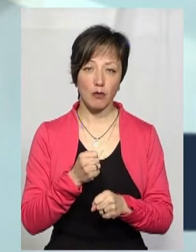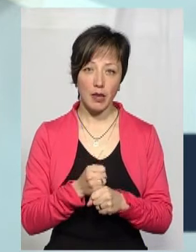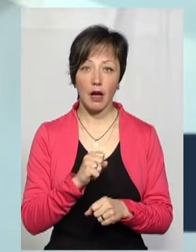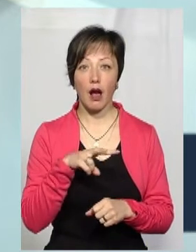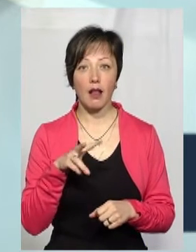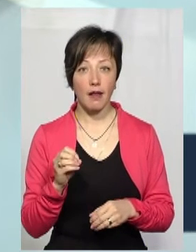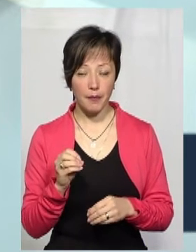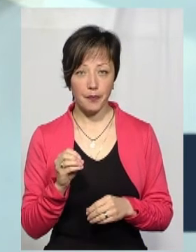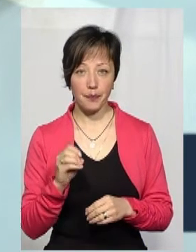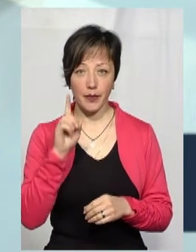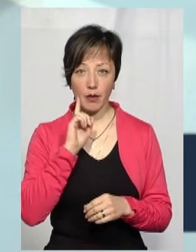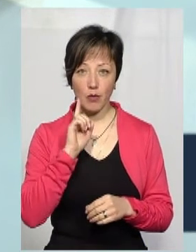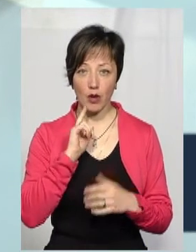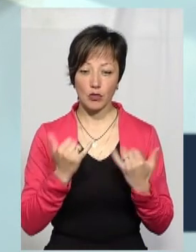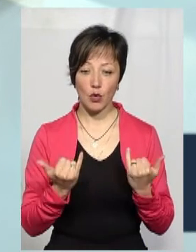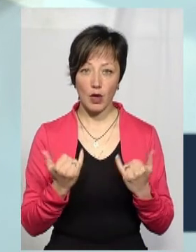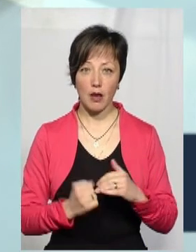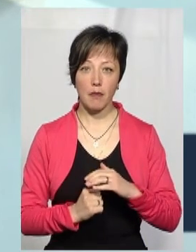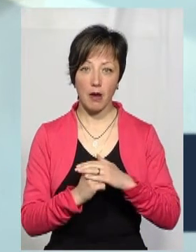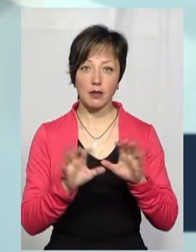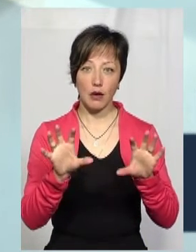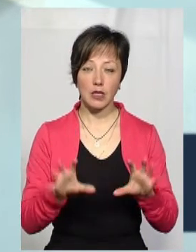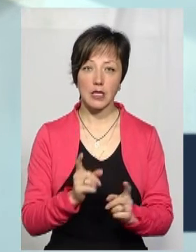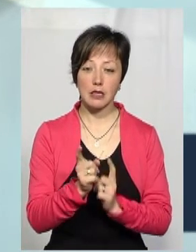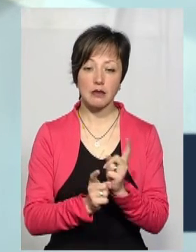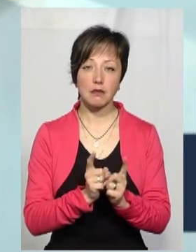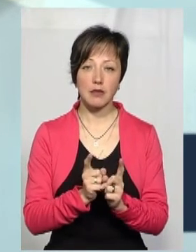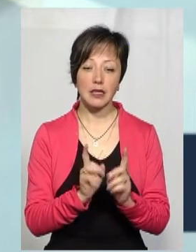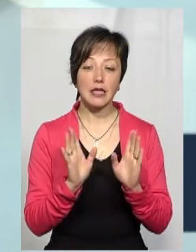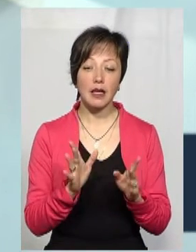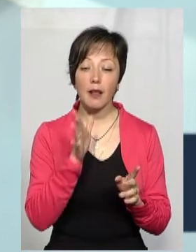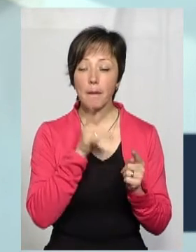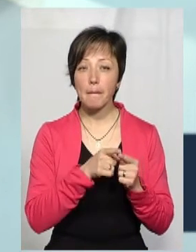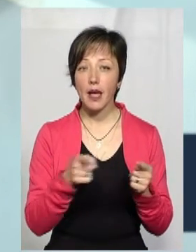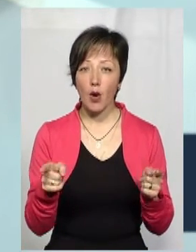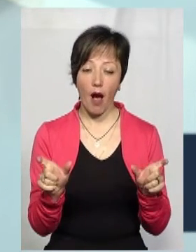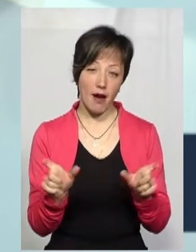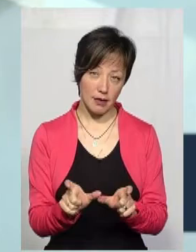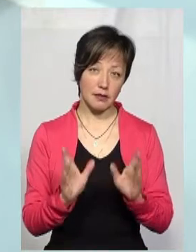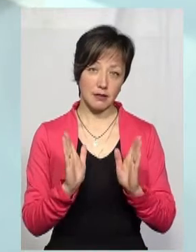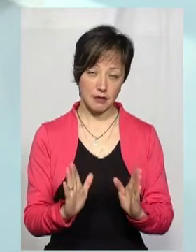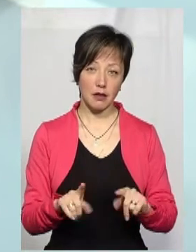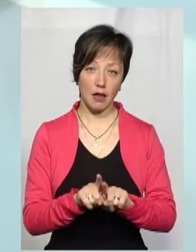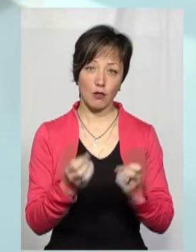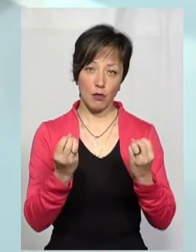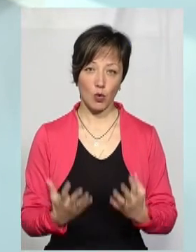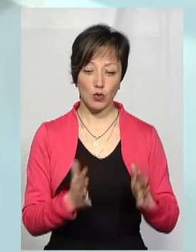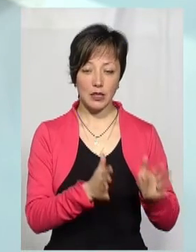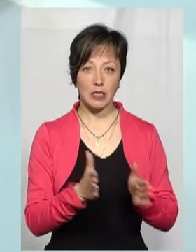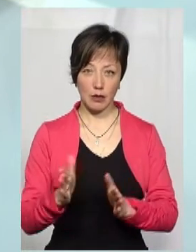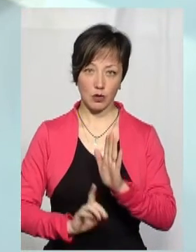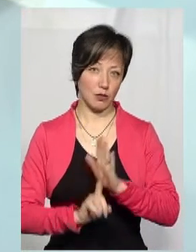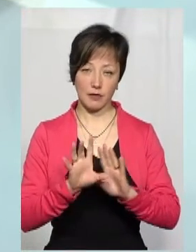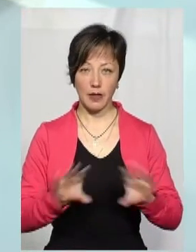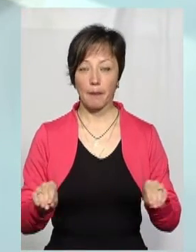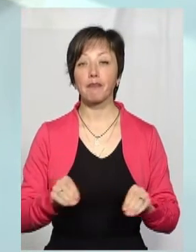робити, але поки сьогодні базове законодавство змінили лише на час карантину, тому і на час карантину ми спрощену систему